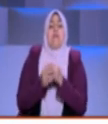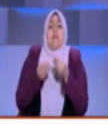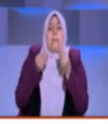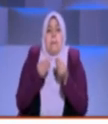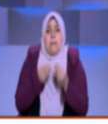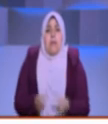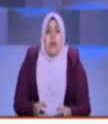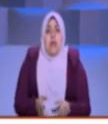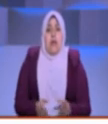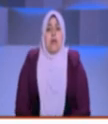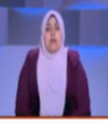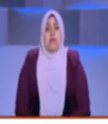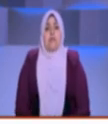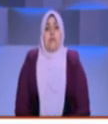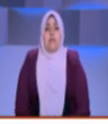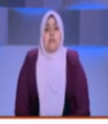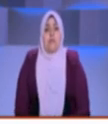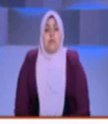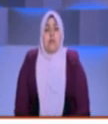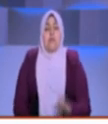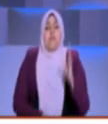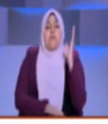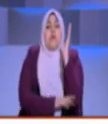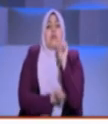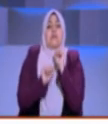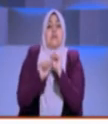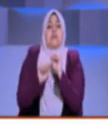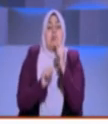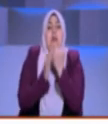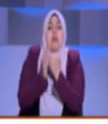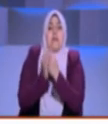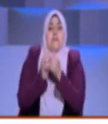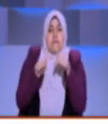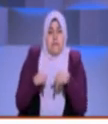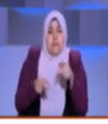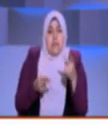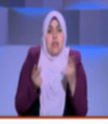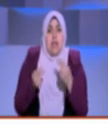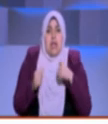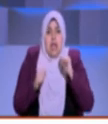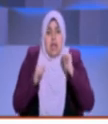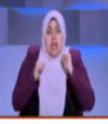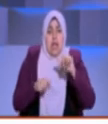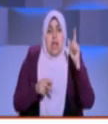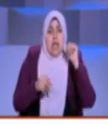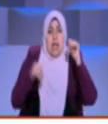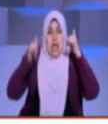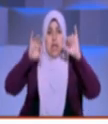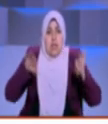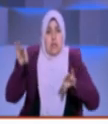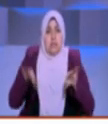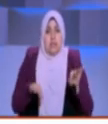كما يعلنون أن دمر المؤسسات الاقتصادية في إسبانيا من مؤسسات وشركات خاصة.